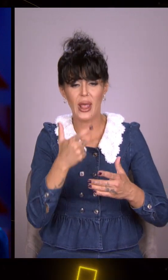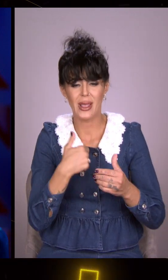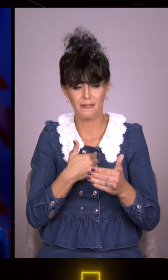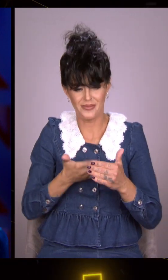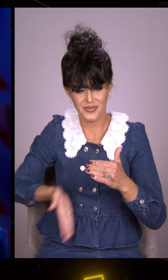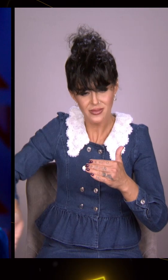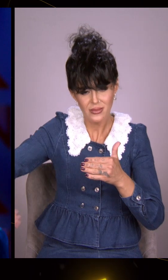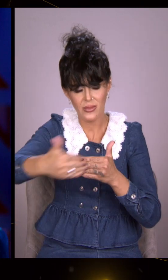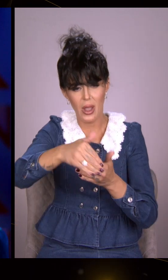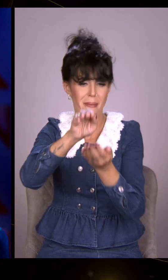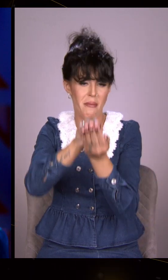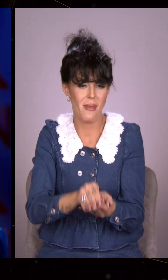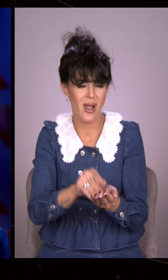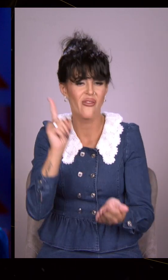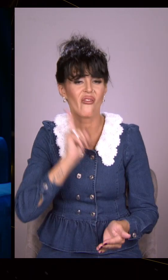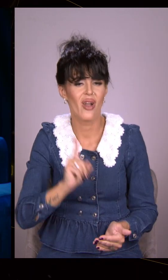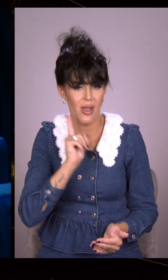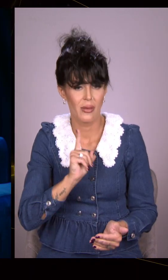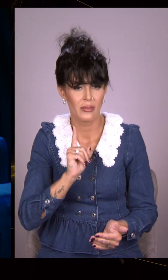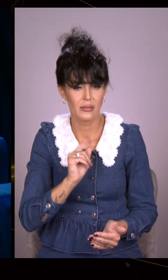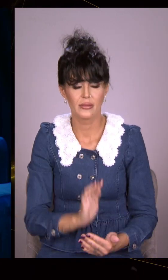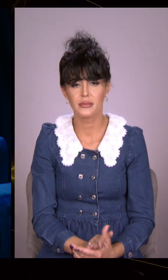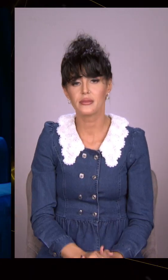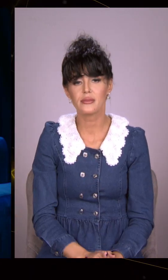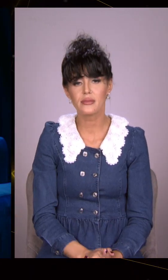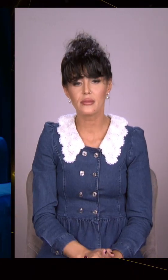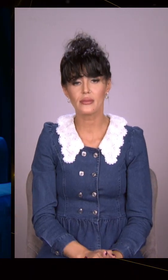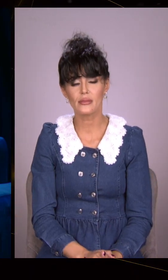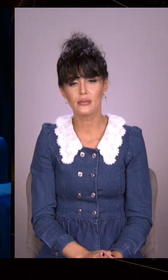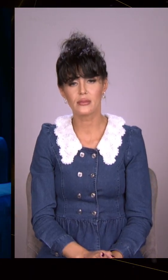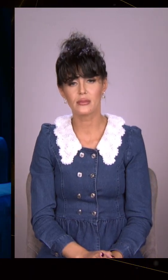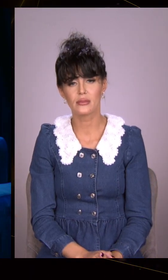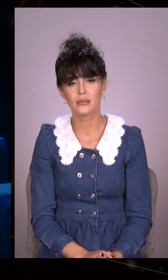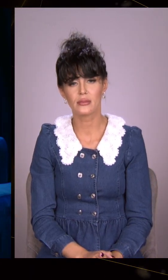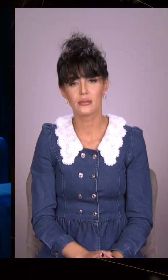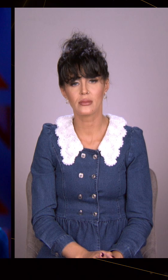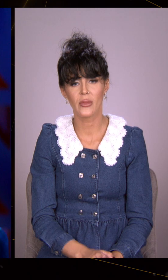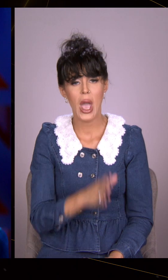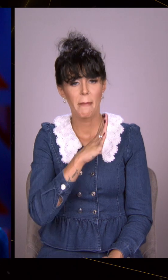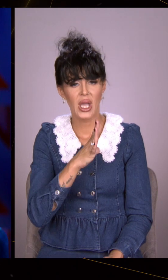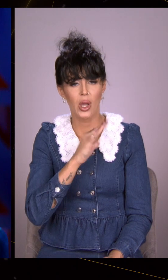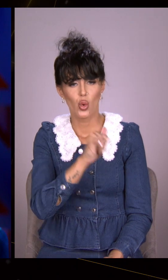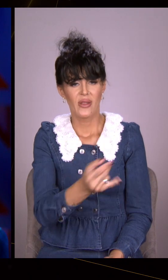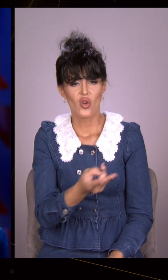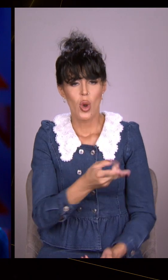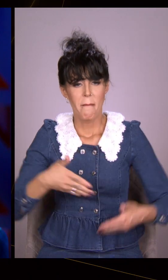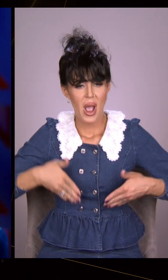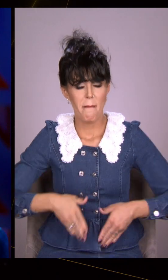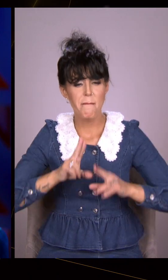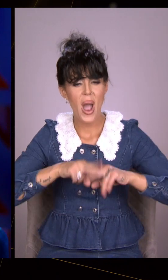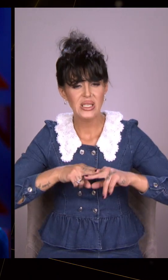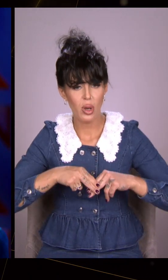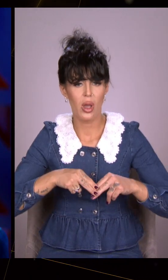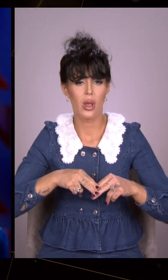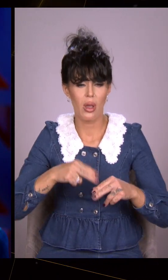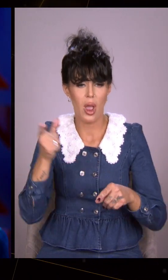огорожею, їх похоронить. І він зразу, там були паспорта їх. Я йому